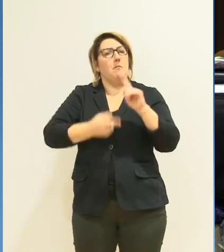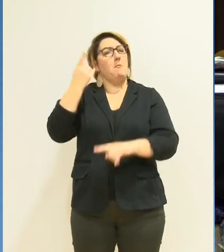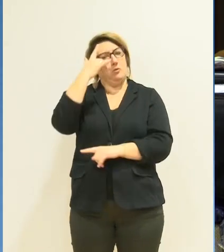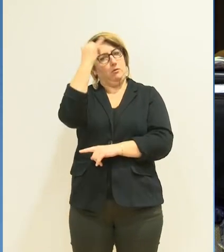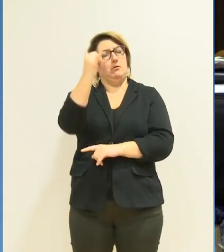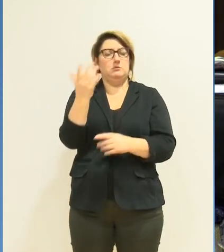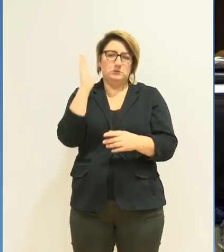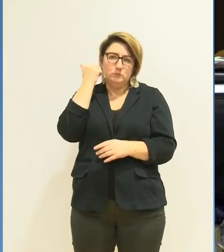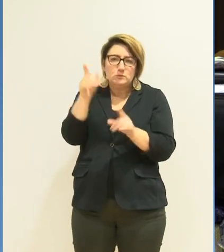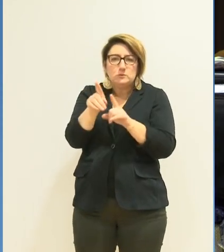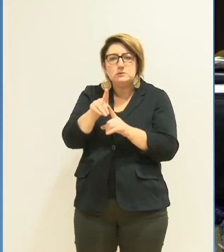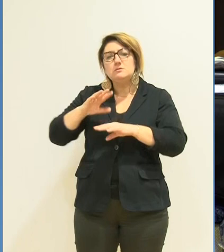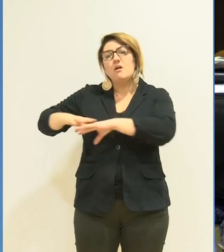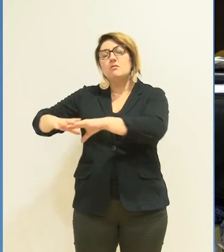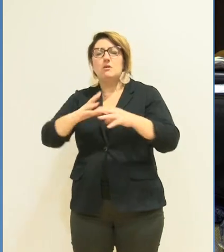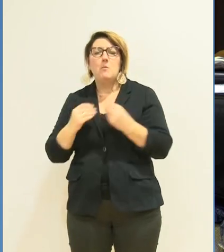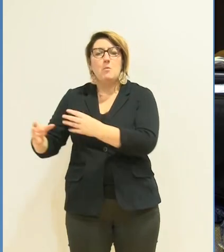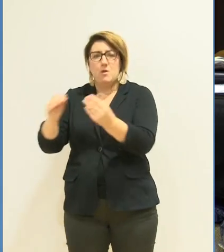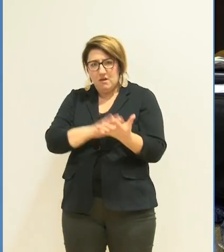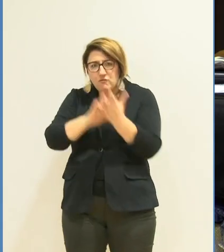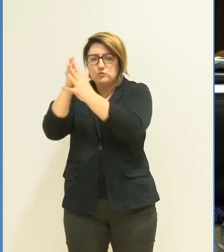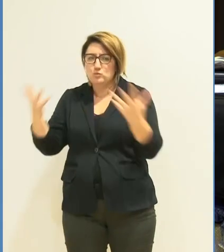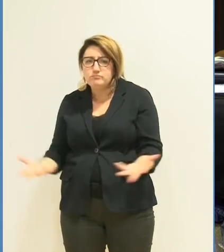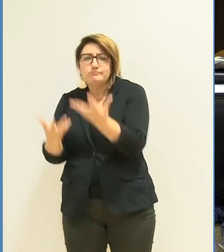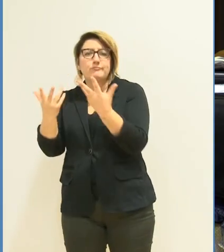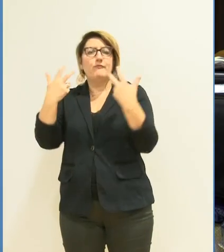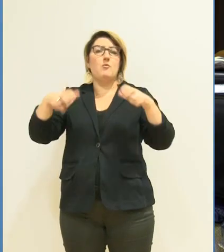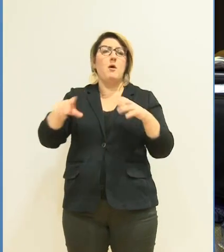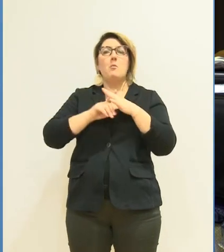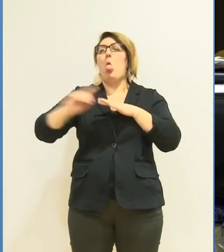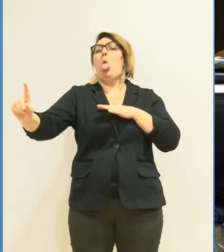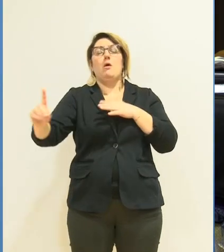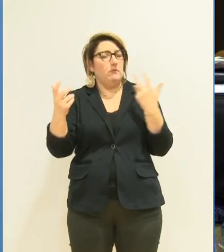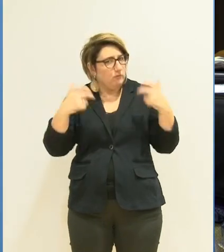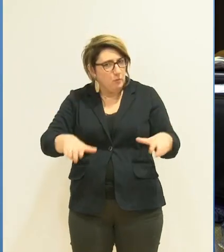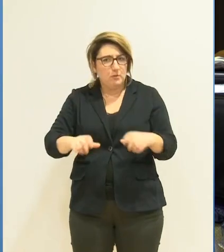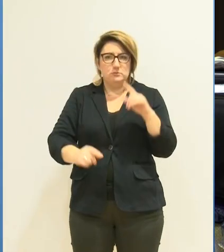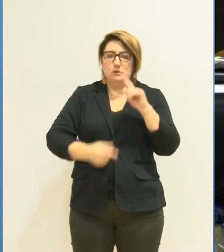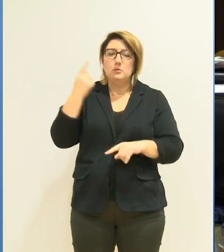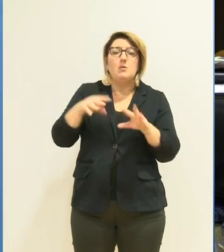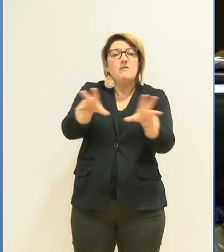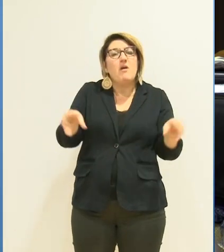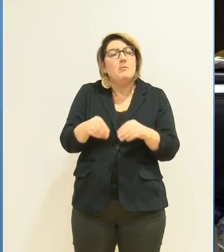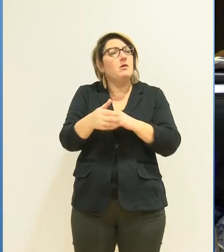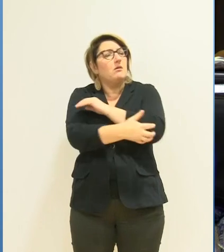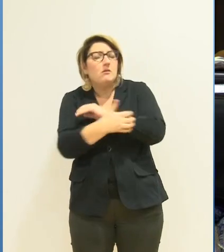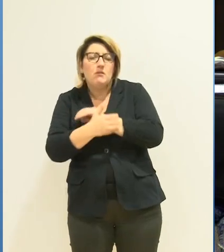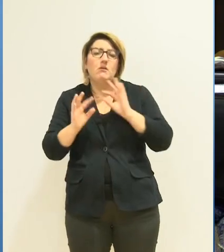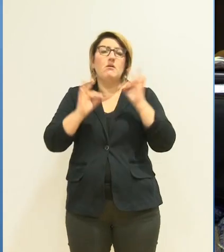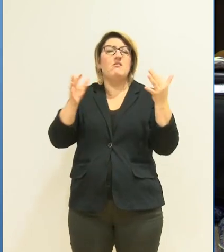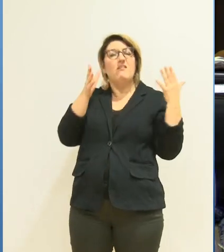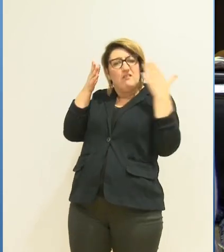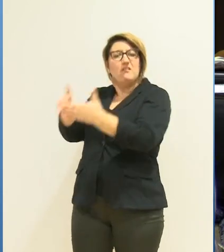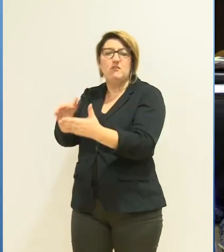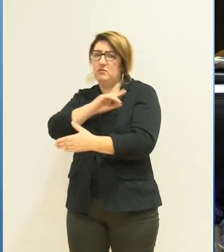encourager l'évolution des quartiers populaires afin qu'il ne soit plus d espace de relégation et de concentration des ménages les plus vulnérables tandis que